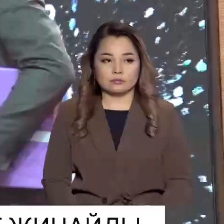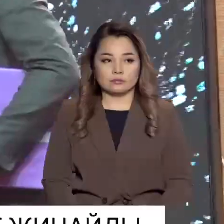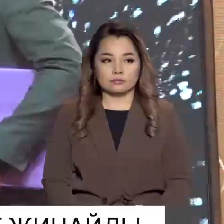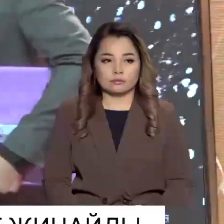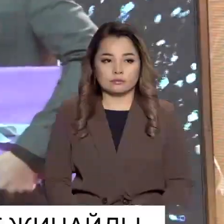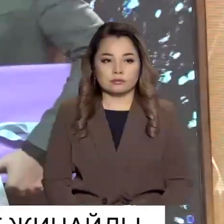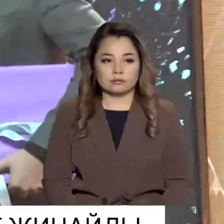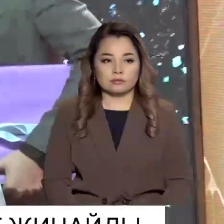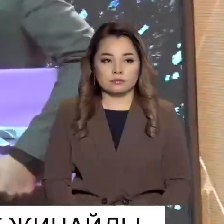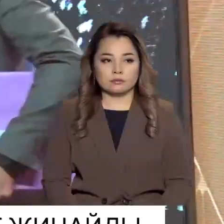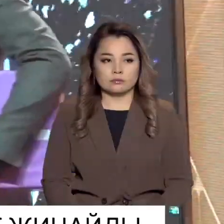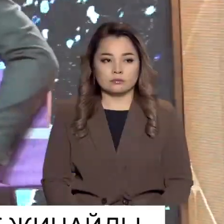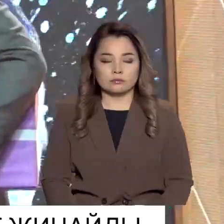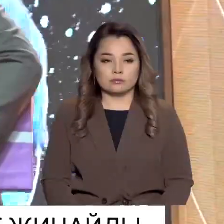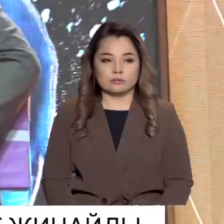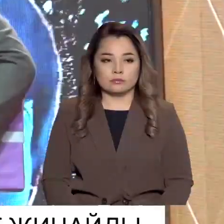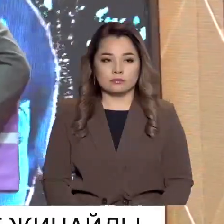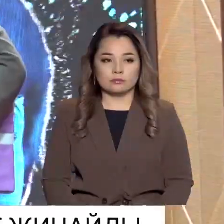жеңімпазы.